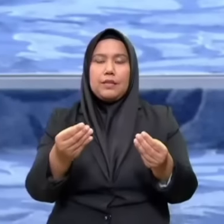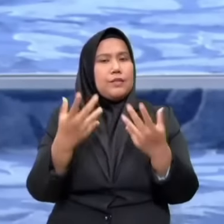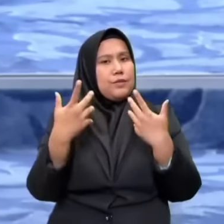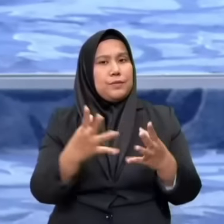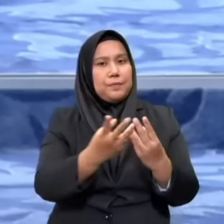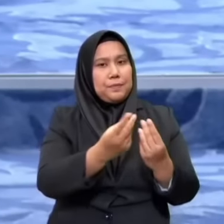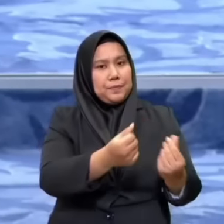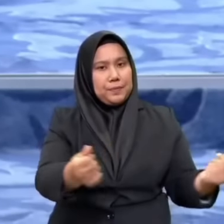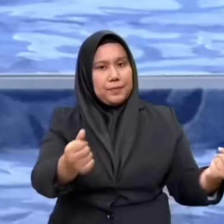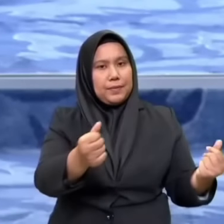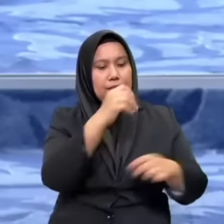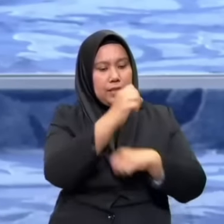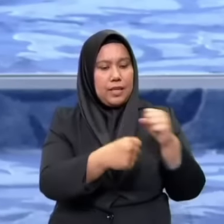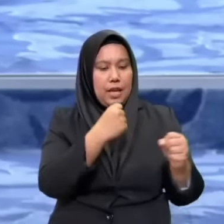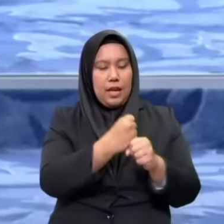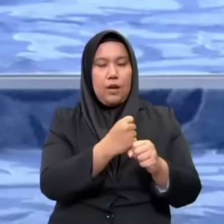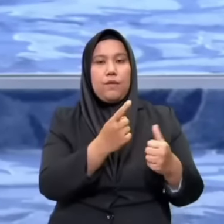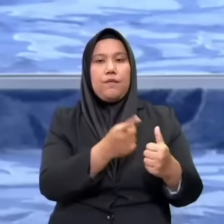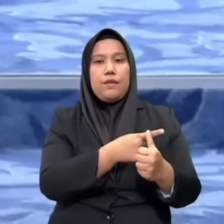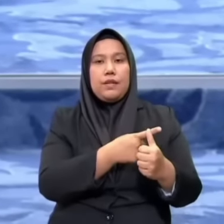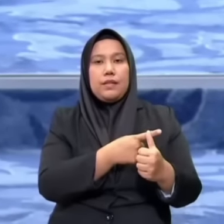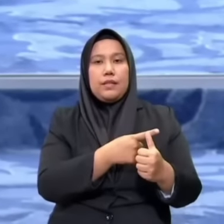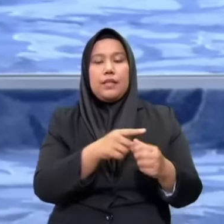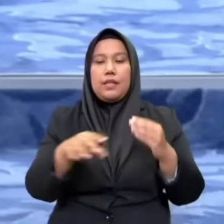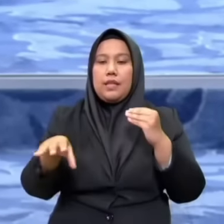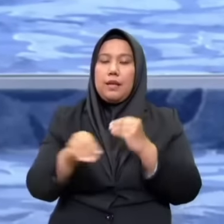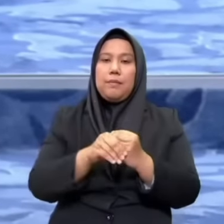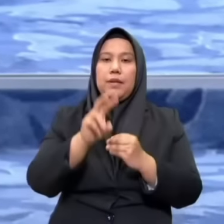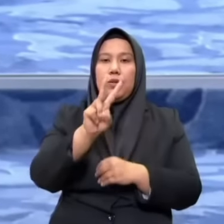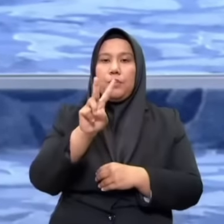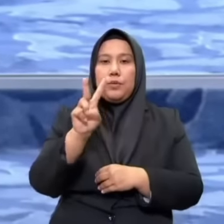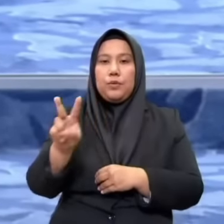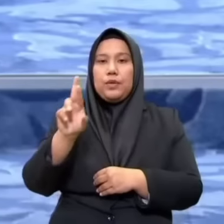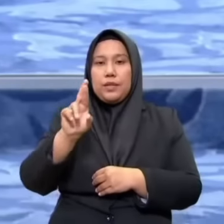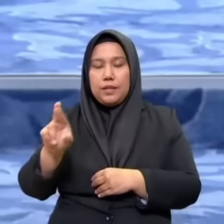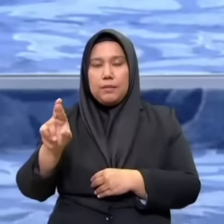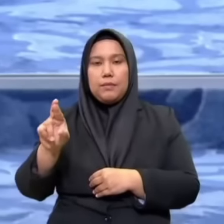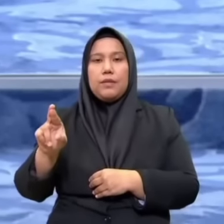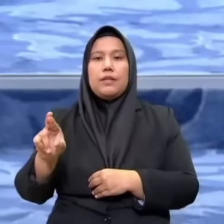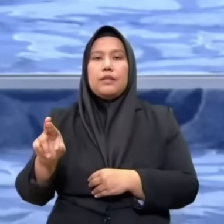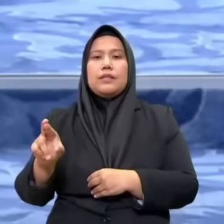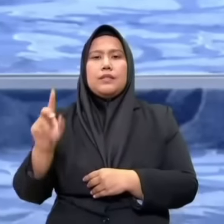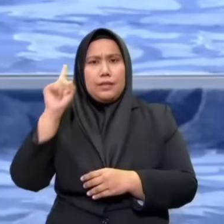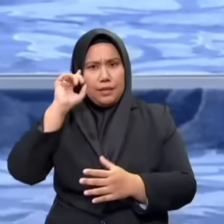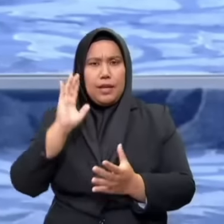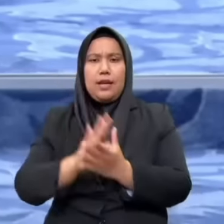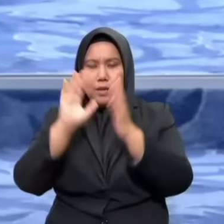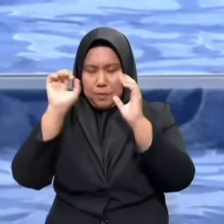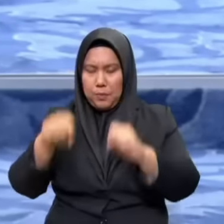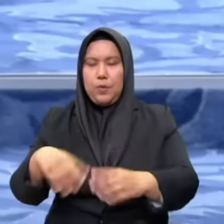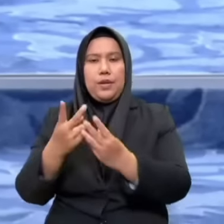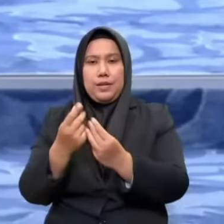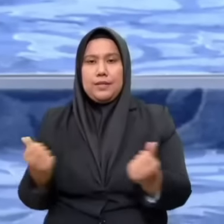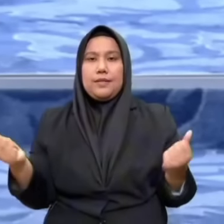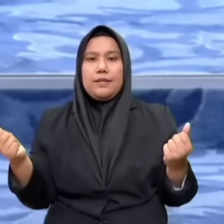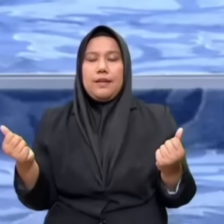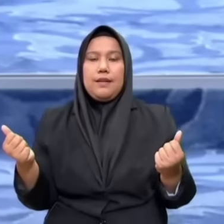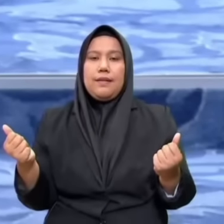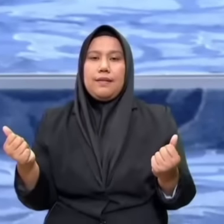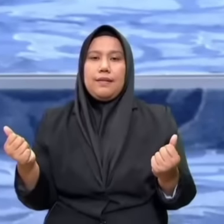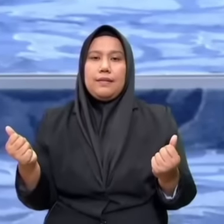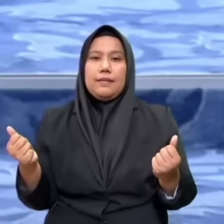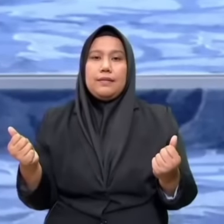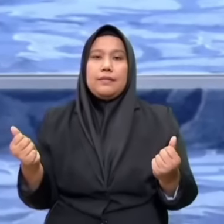selesai untuk tahun pertama. Tambah 22,000, hampir selesai dan saya yakin boleh selesai. Tetapi apakah